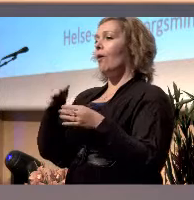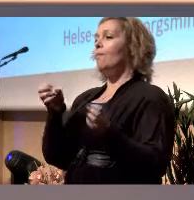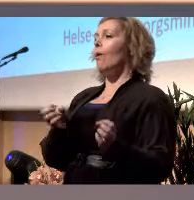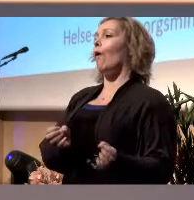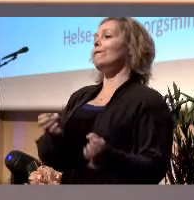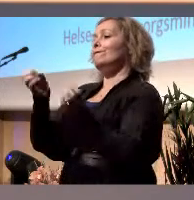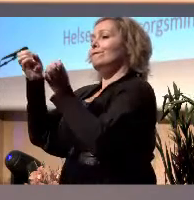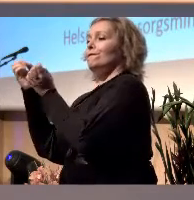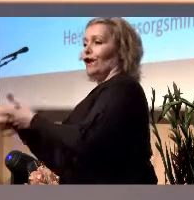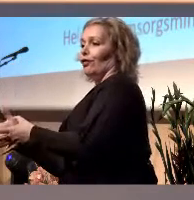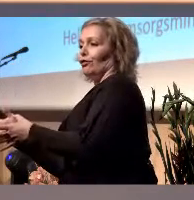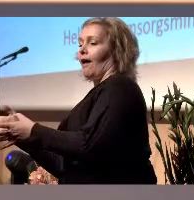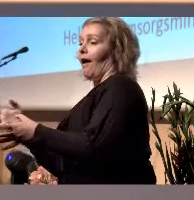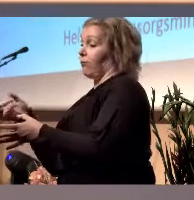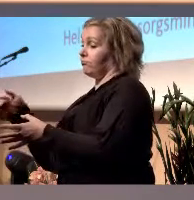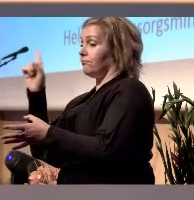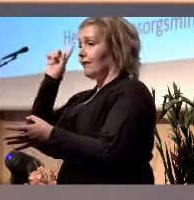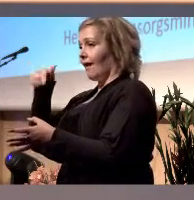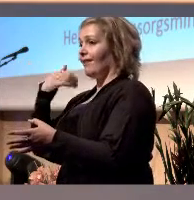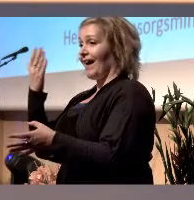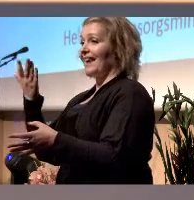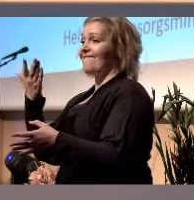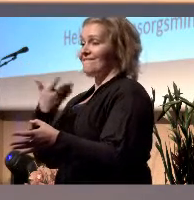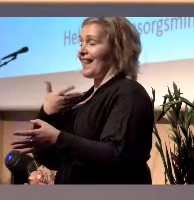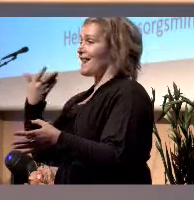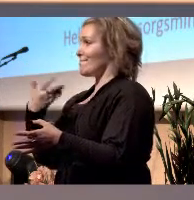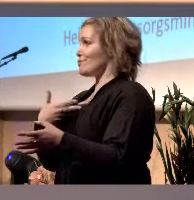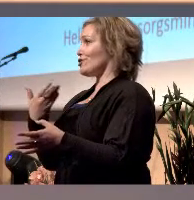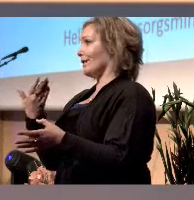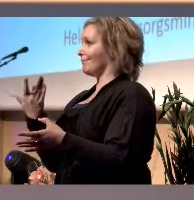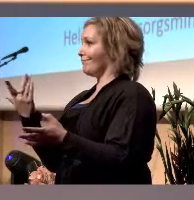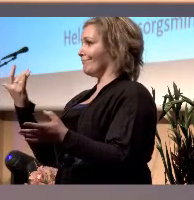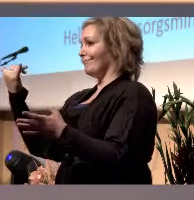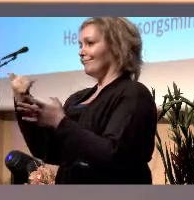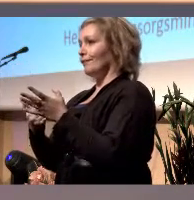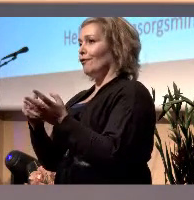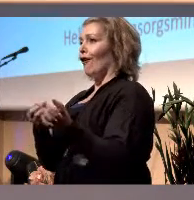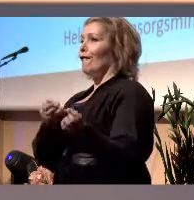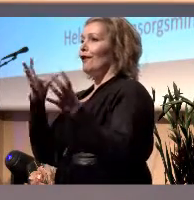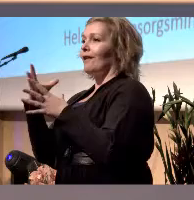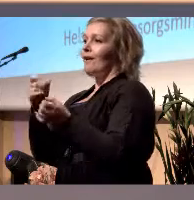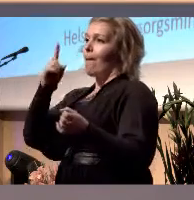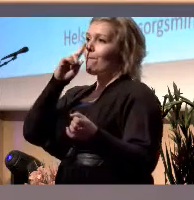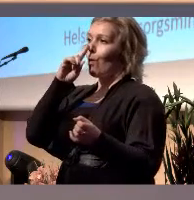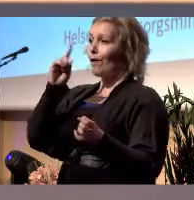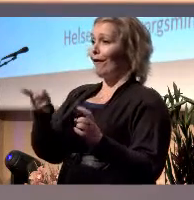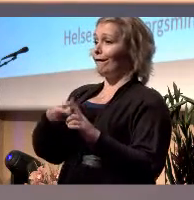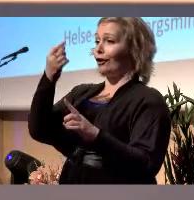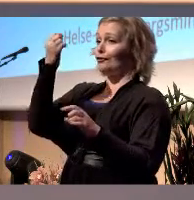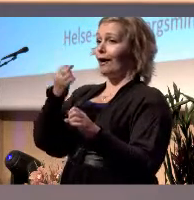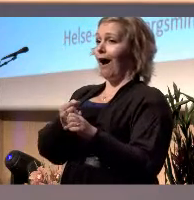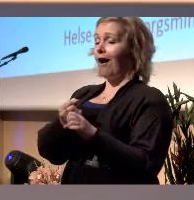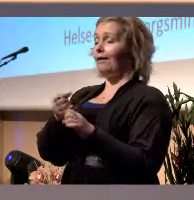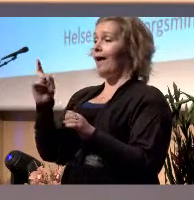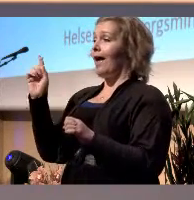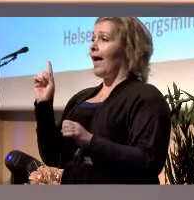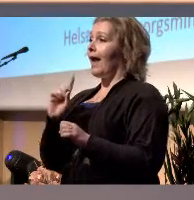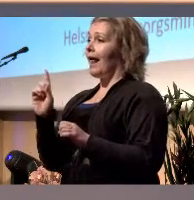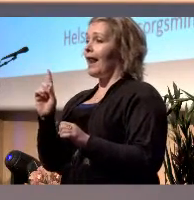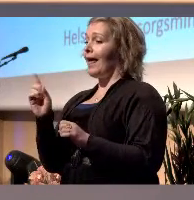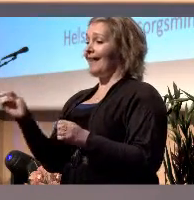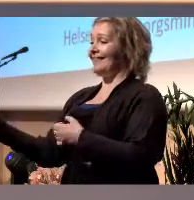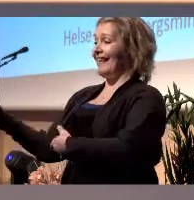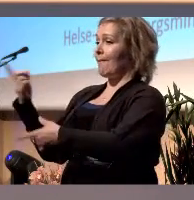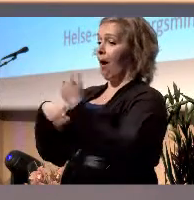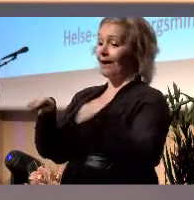flytte, og det kan jo være veldig mye. Du kan flytte fra mor for første gang, eller